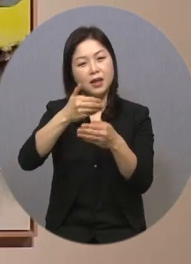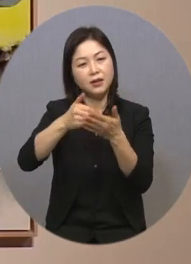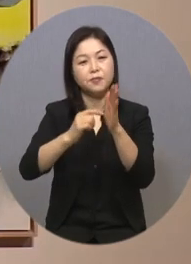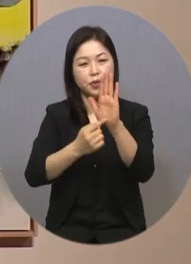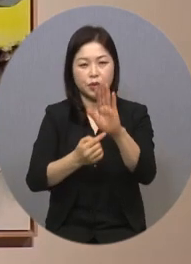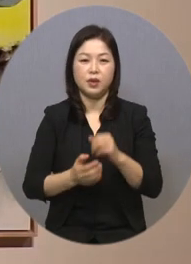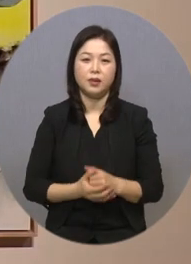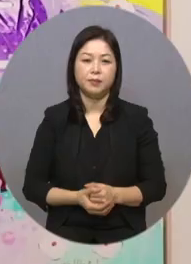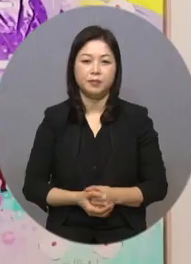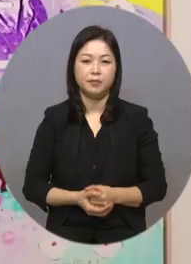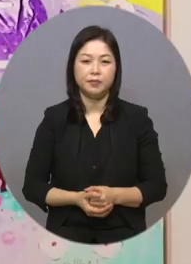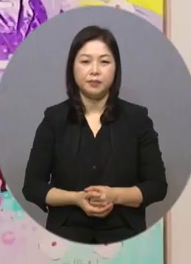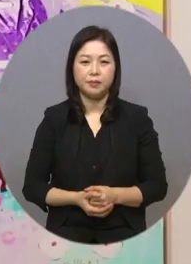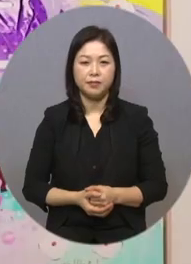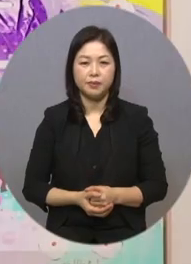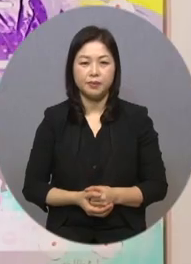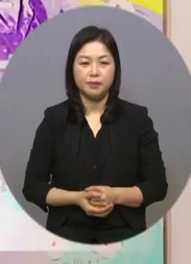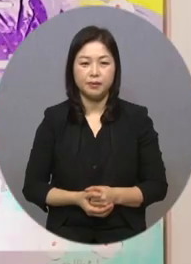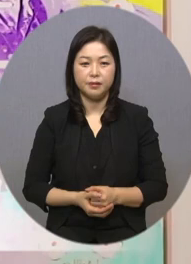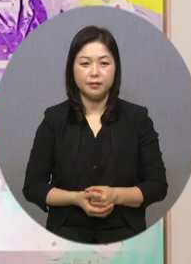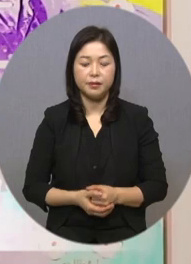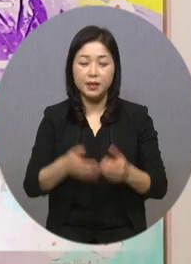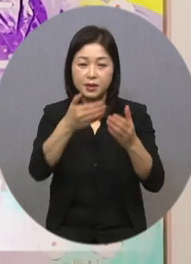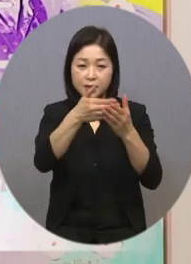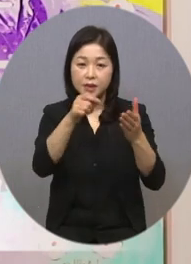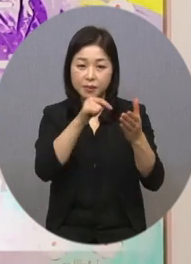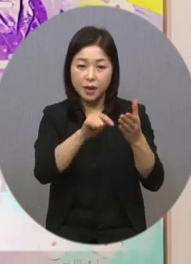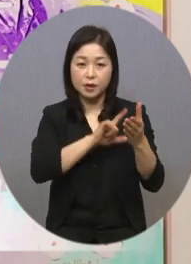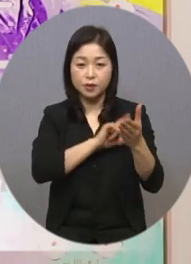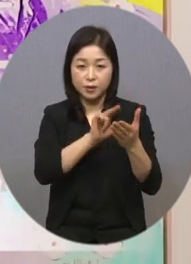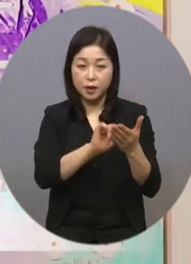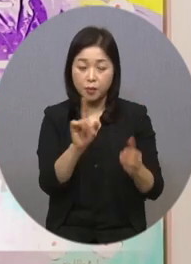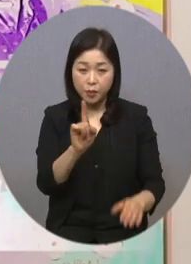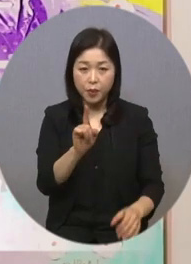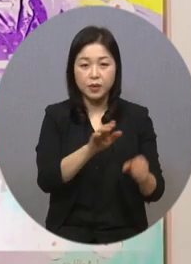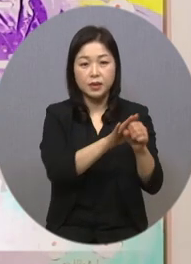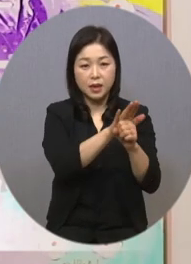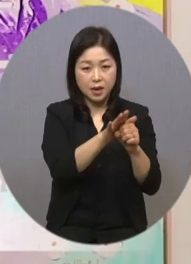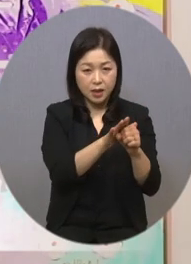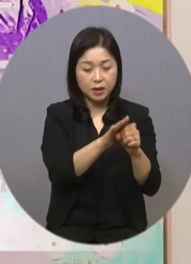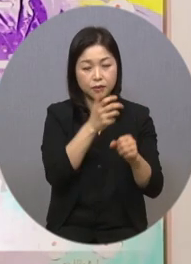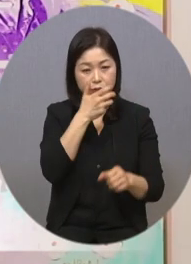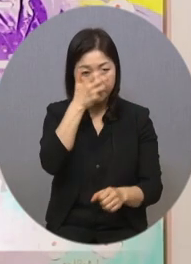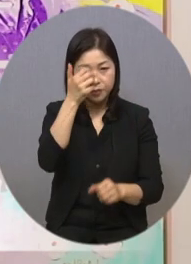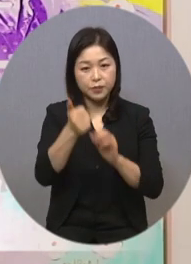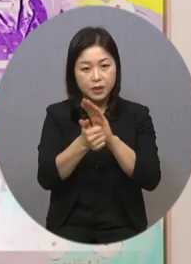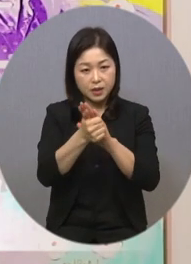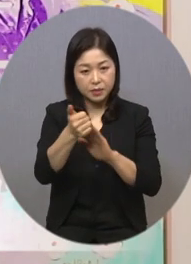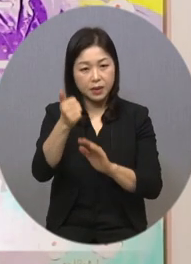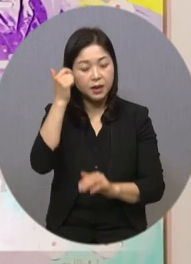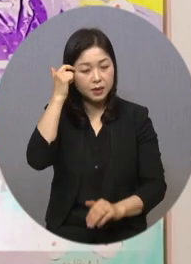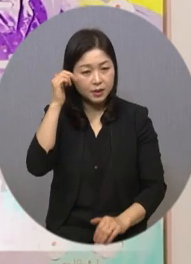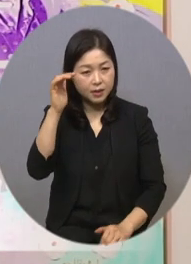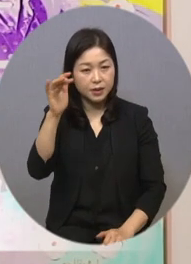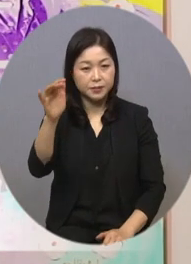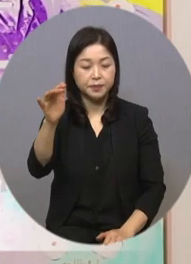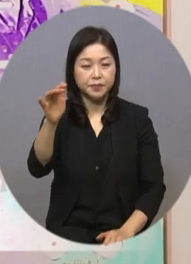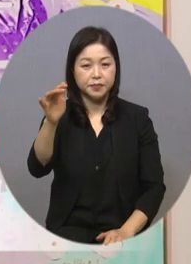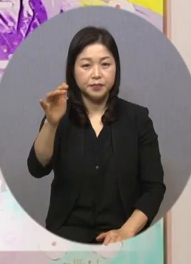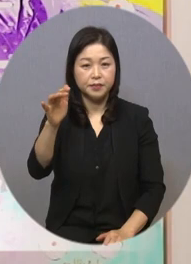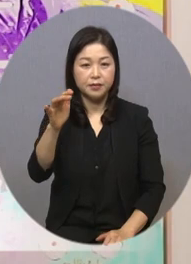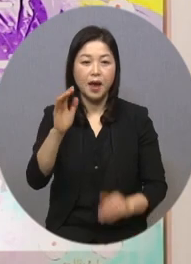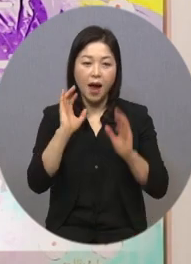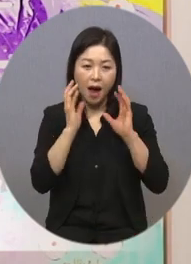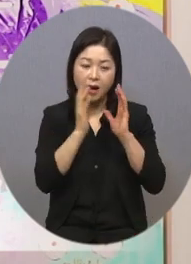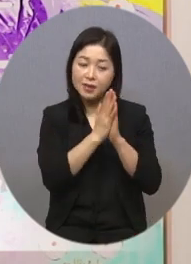담아냈습니다. 네, 저 그림의 전체적인 주제는 사랑, 꿈, 희망, 어떤 그리움,